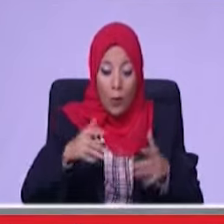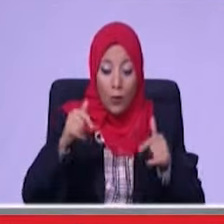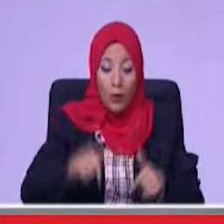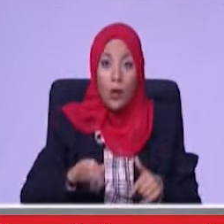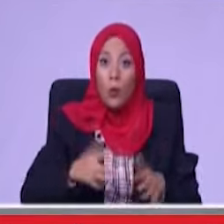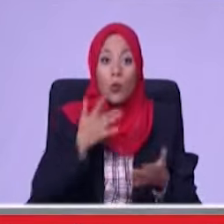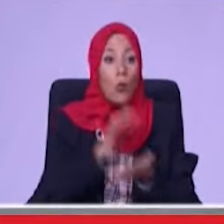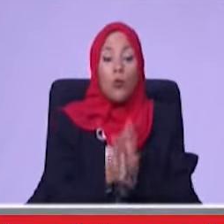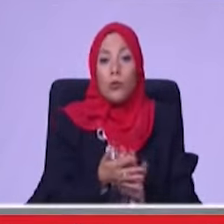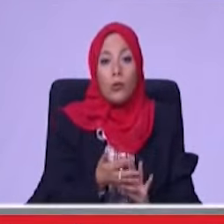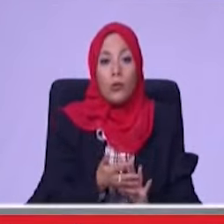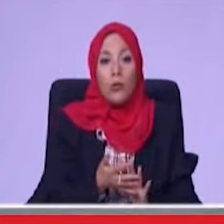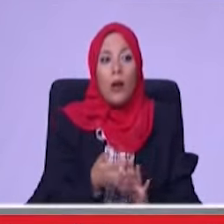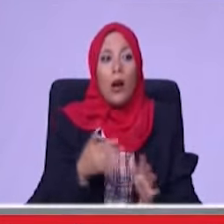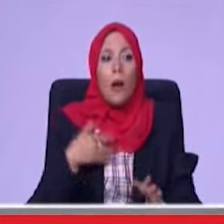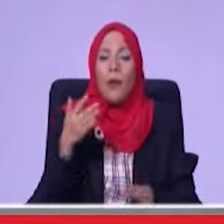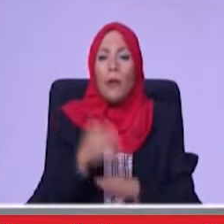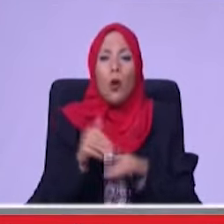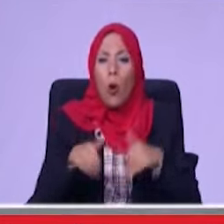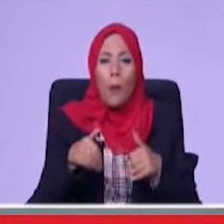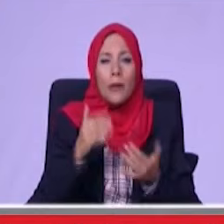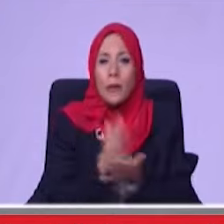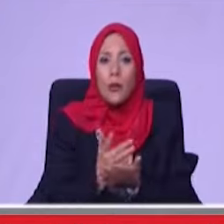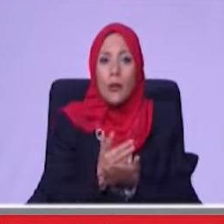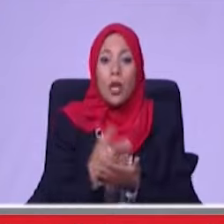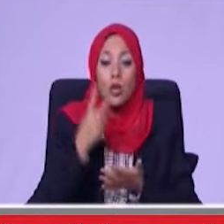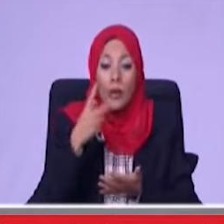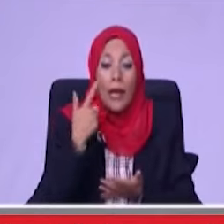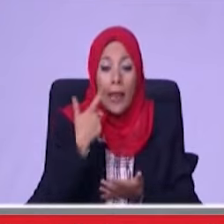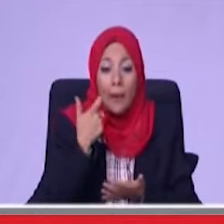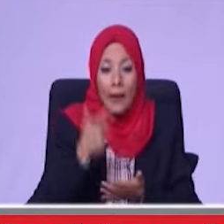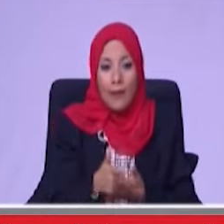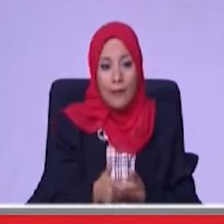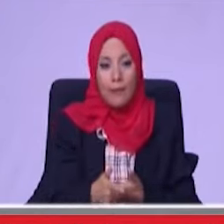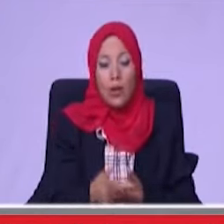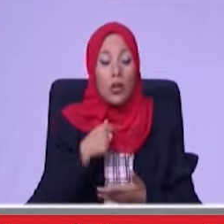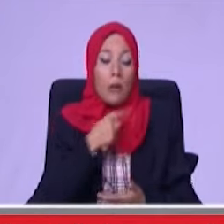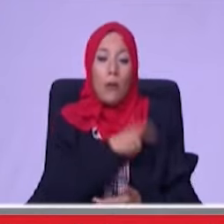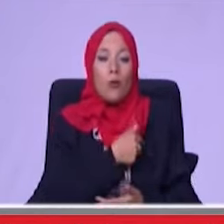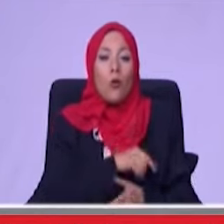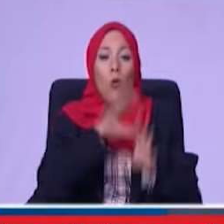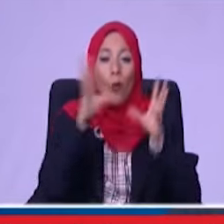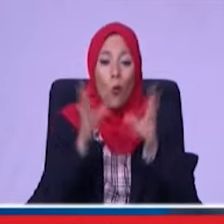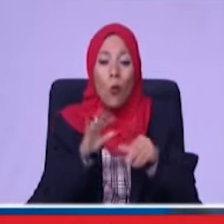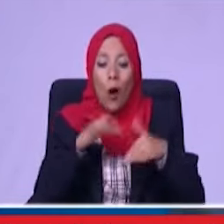فندم. امال انا بروح القبر ليه؟ للعزة والعبرة، كلنا الى هنا،